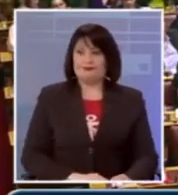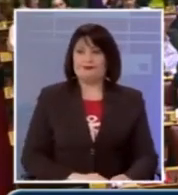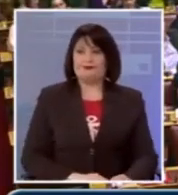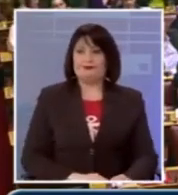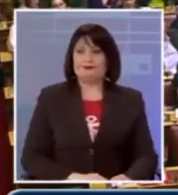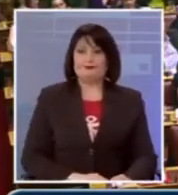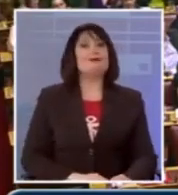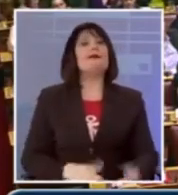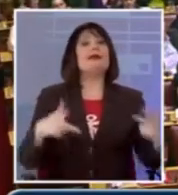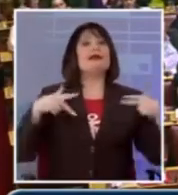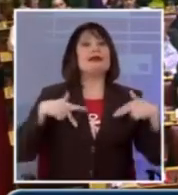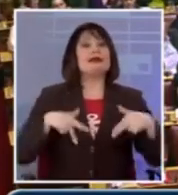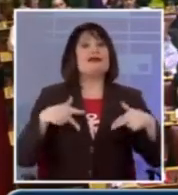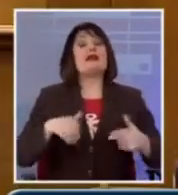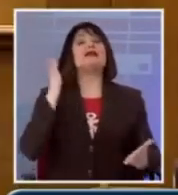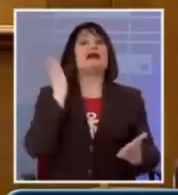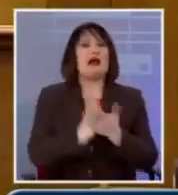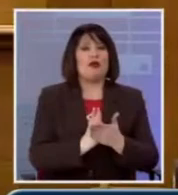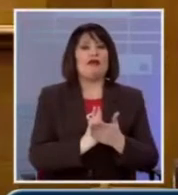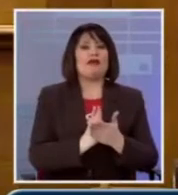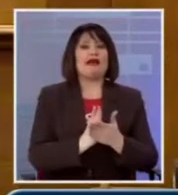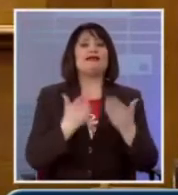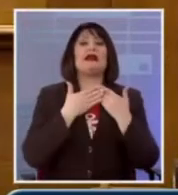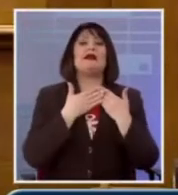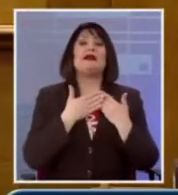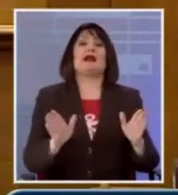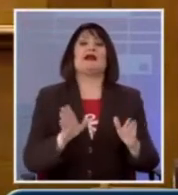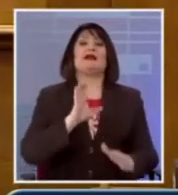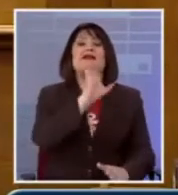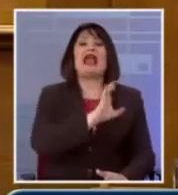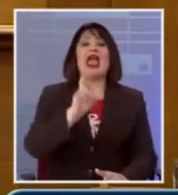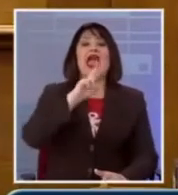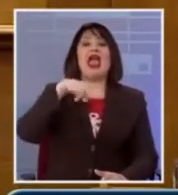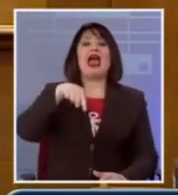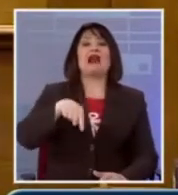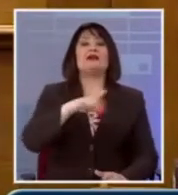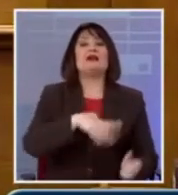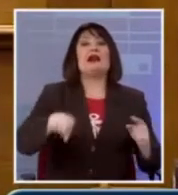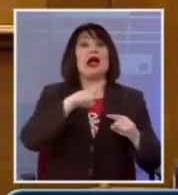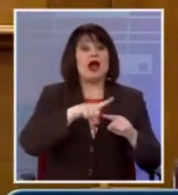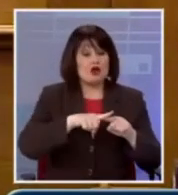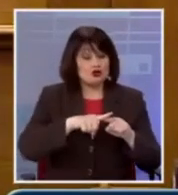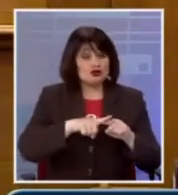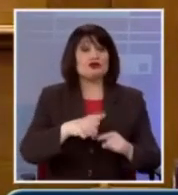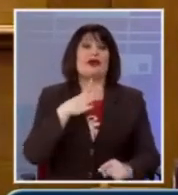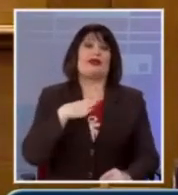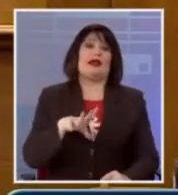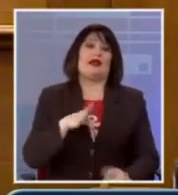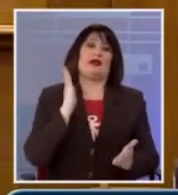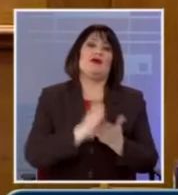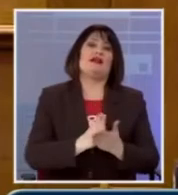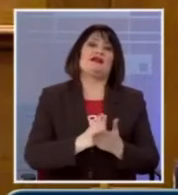Η κυβέρνηση αποφάσισε να ανοίξει η ΕΡΤ, γιατί ο λαός μας αποφάσισε να ανοίξει η